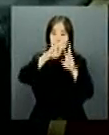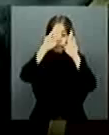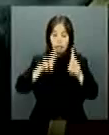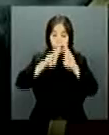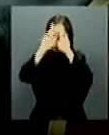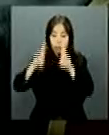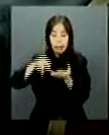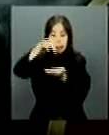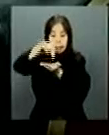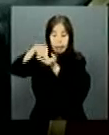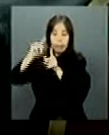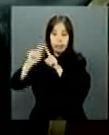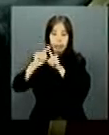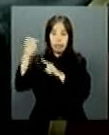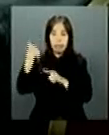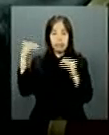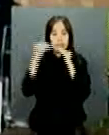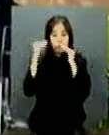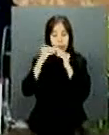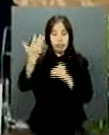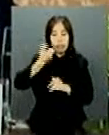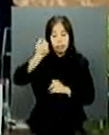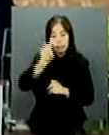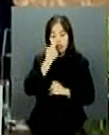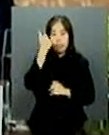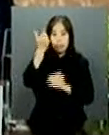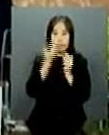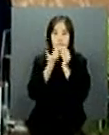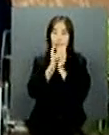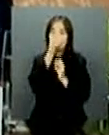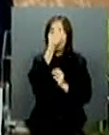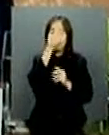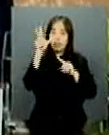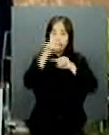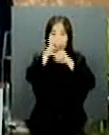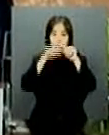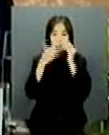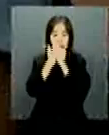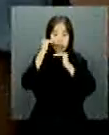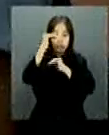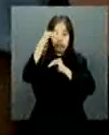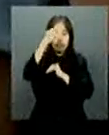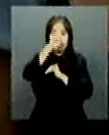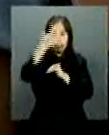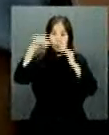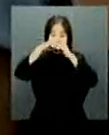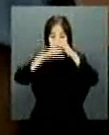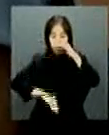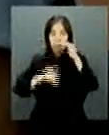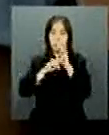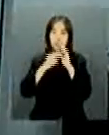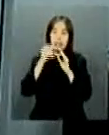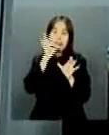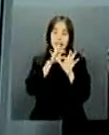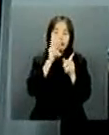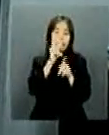มีสิทธิ์รับสินเชื่อดอกเบี้ยร้อยละ3วงเงินไม่เกิน10ล้านบาทจากสถาบันการเงินเดิมที่ใช้บริการและ